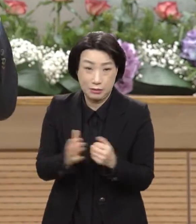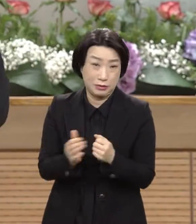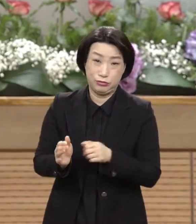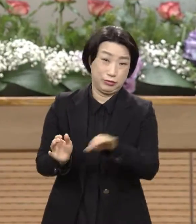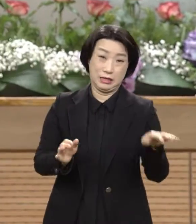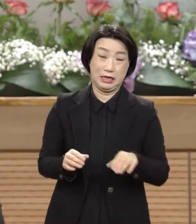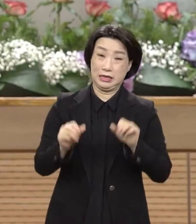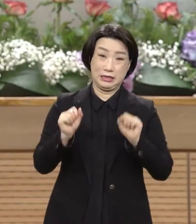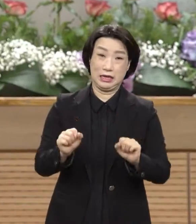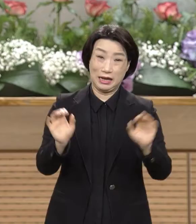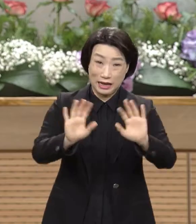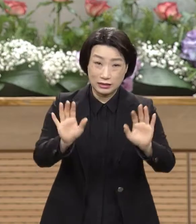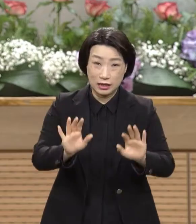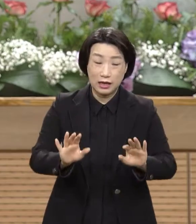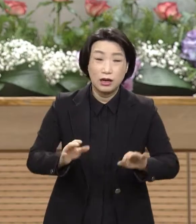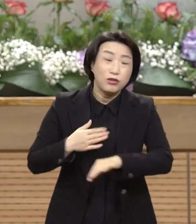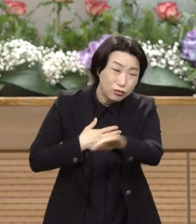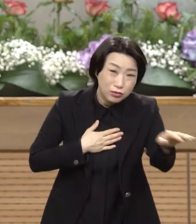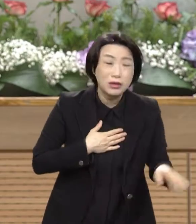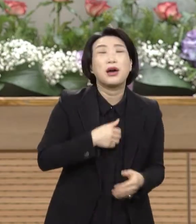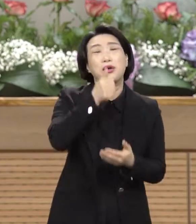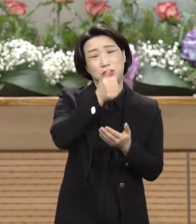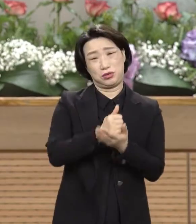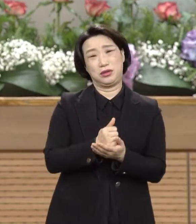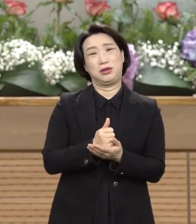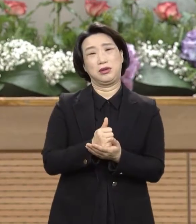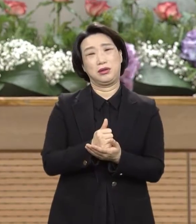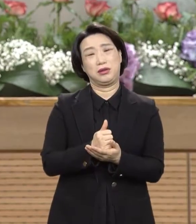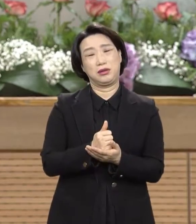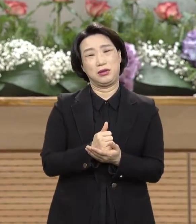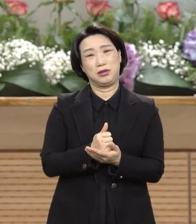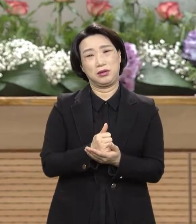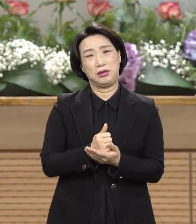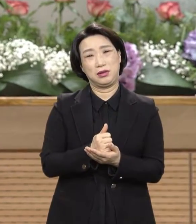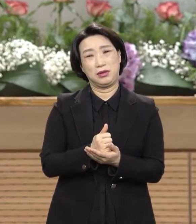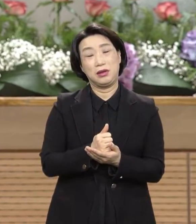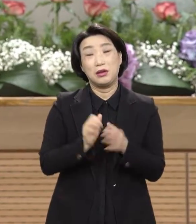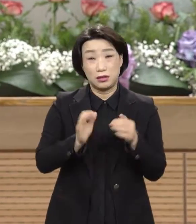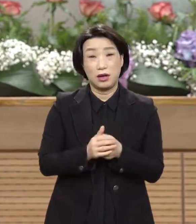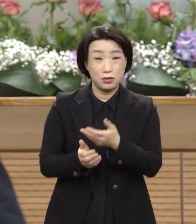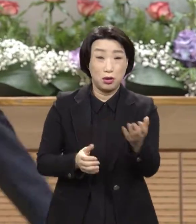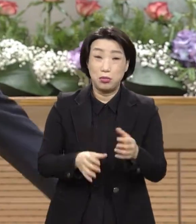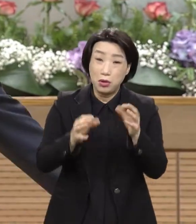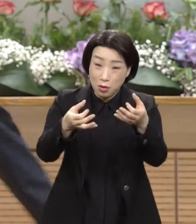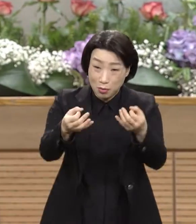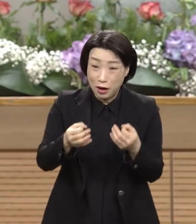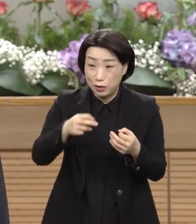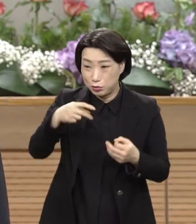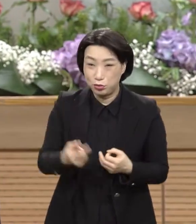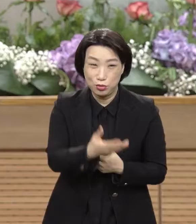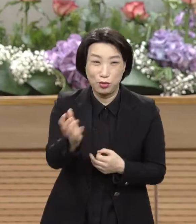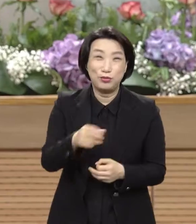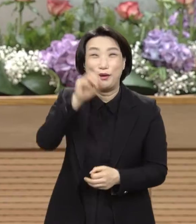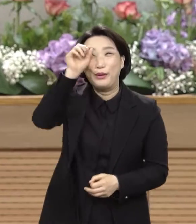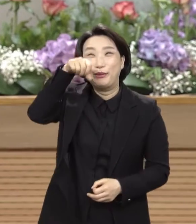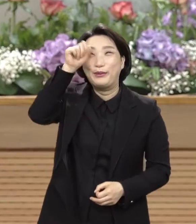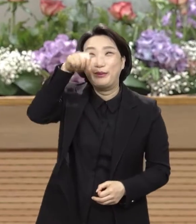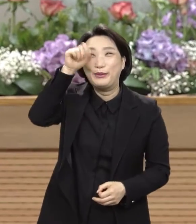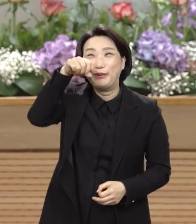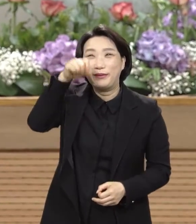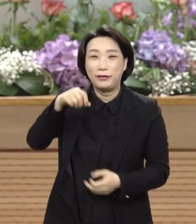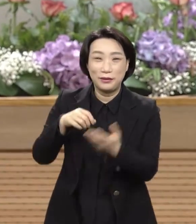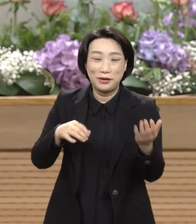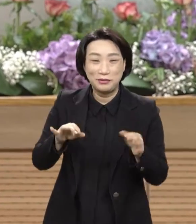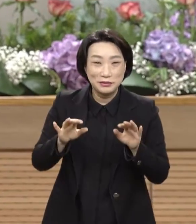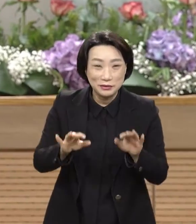이게 죄라 이 말이요. 죄. 이렇게 들어도 여러분은 그냥